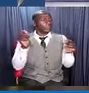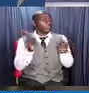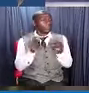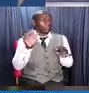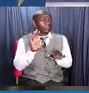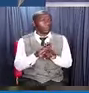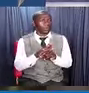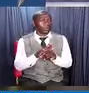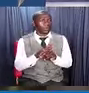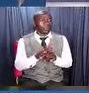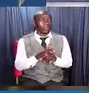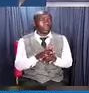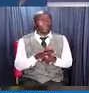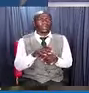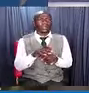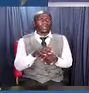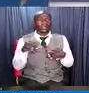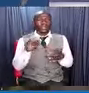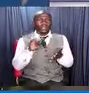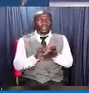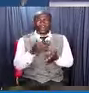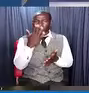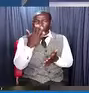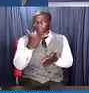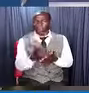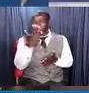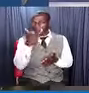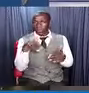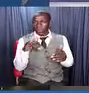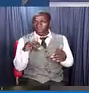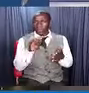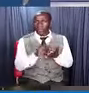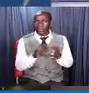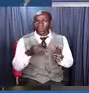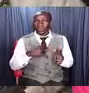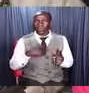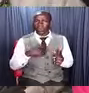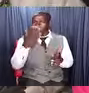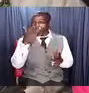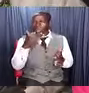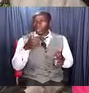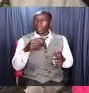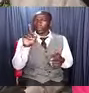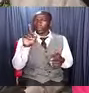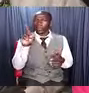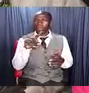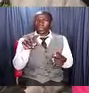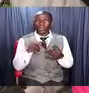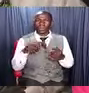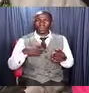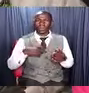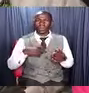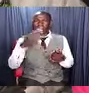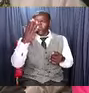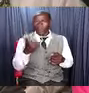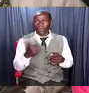ajibu vile? Even though he answers me that way, vile, or does whatever they do. Kwa nini? Why? Na imekueje? And how has it been? Siku moja